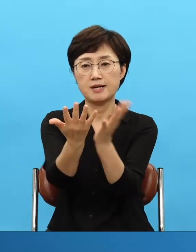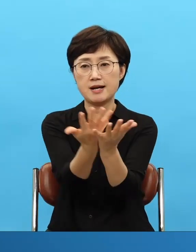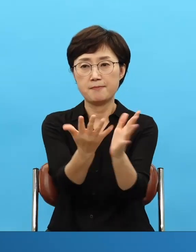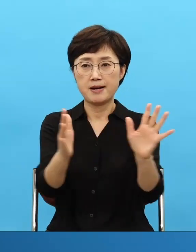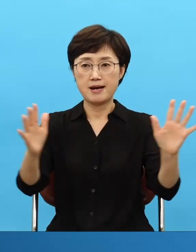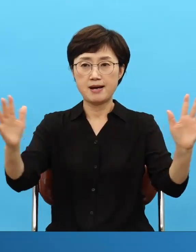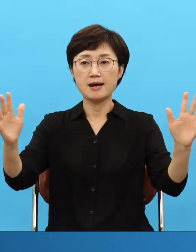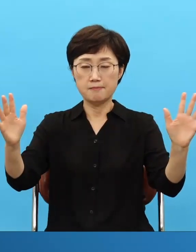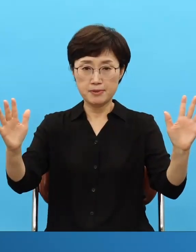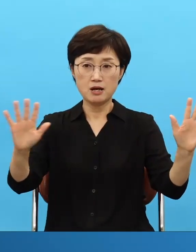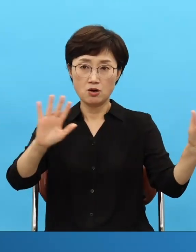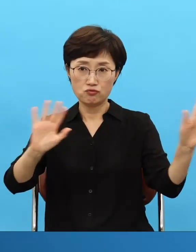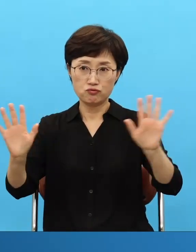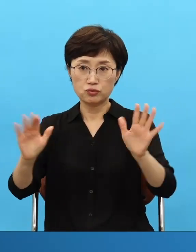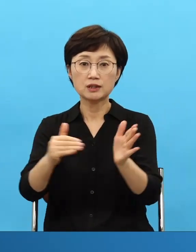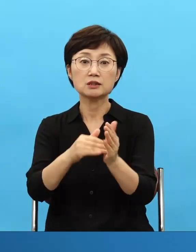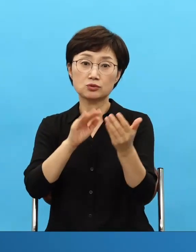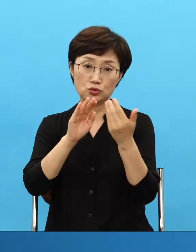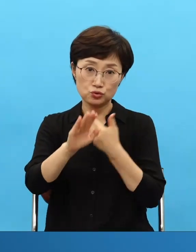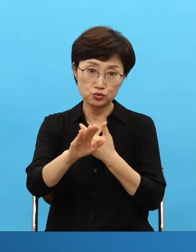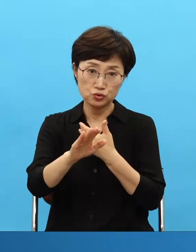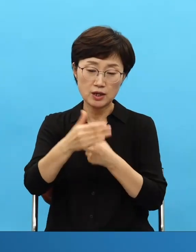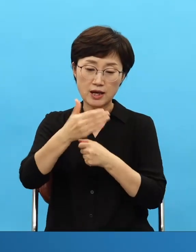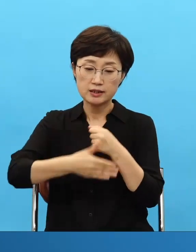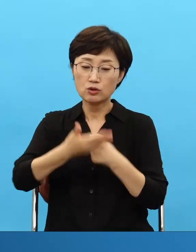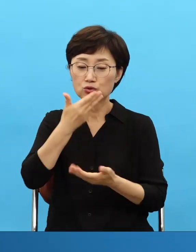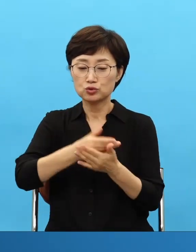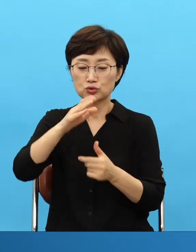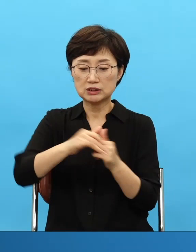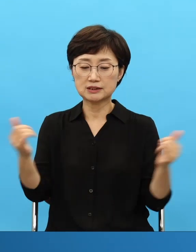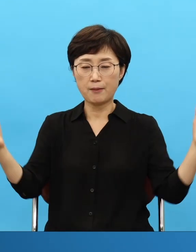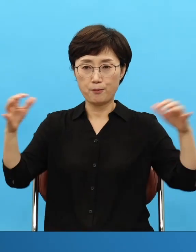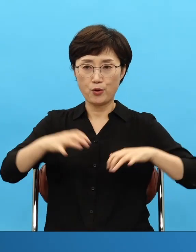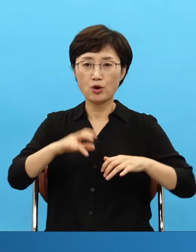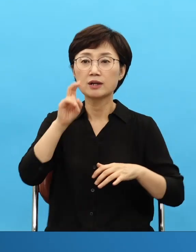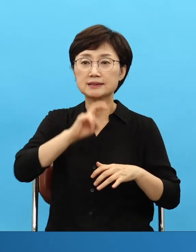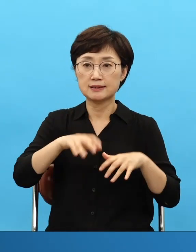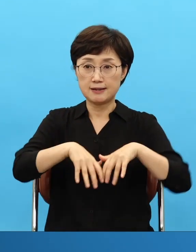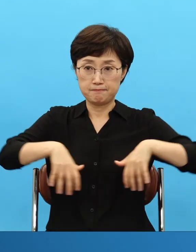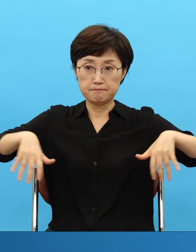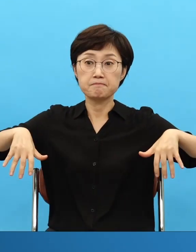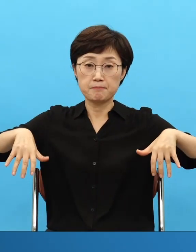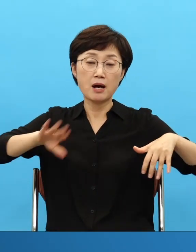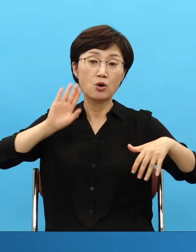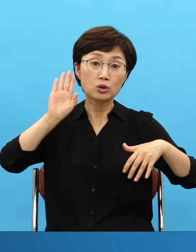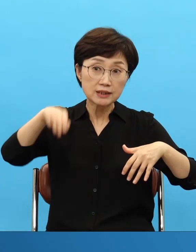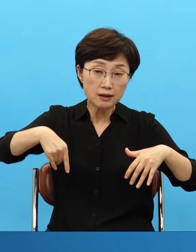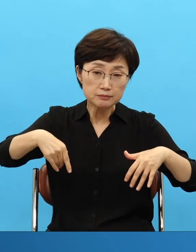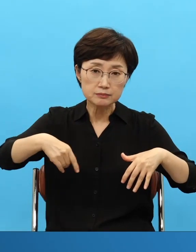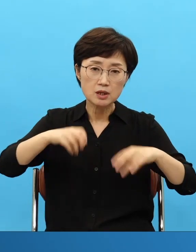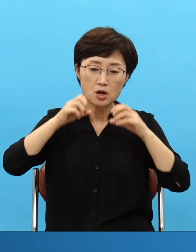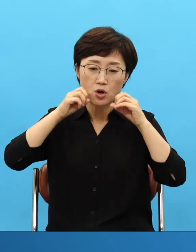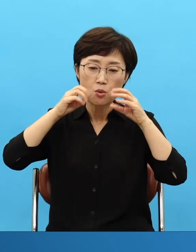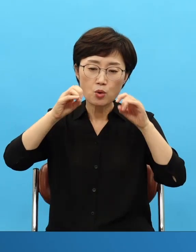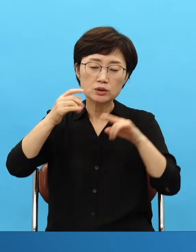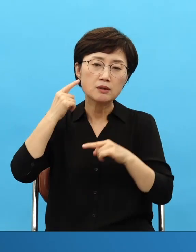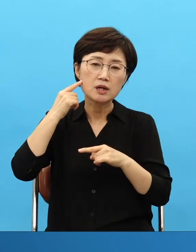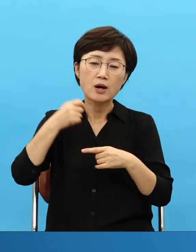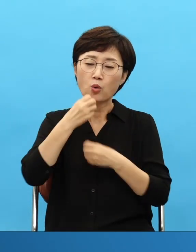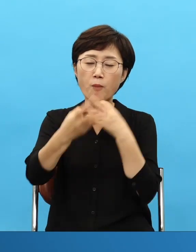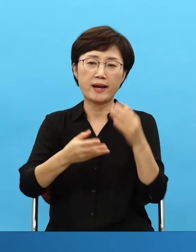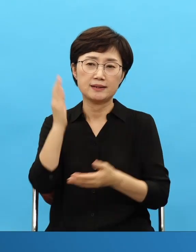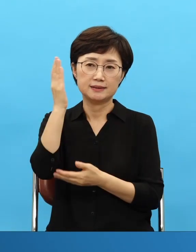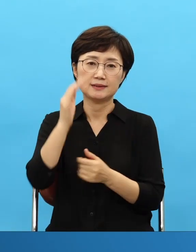공연에 이어 대구 중직자 연합 합창 후 류광수 목사의 전도자의 고백이 시작됐습니다. 이번